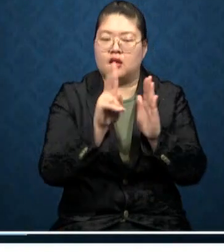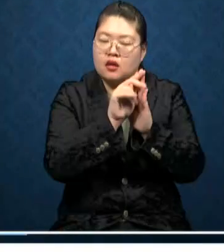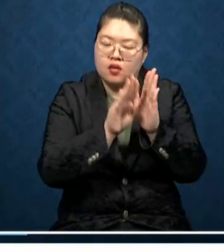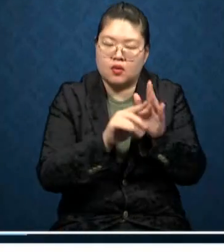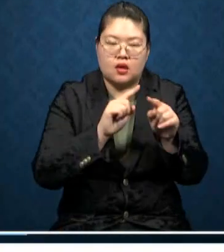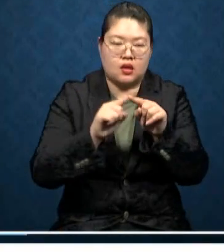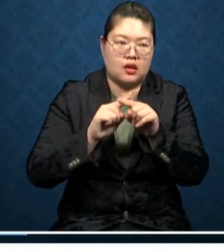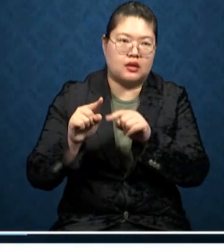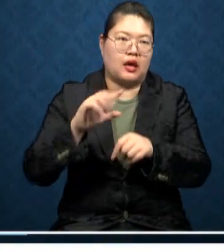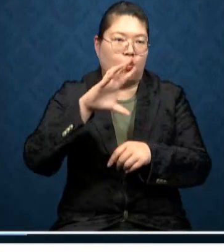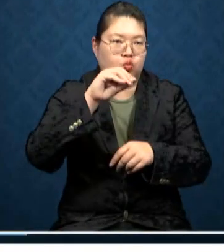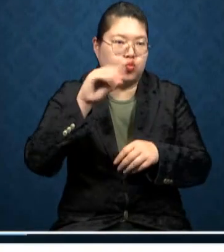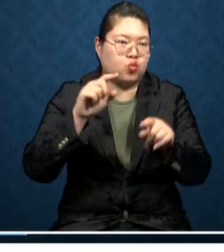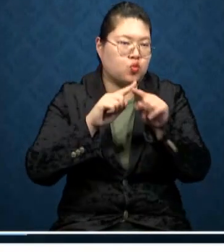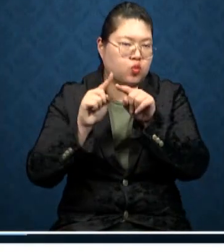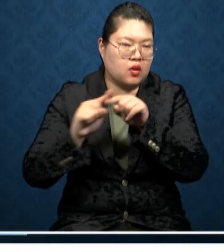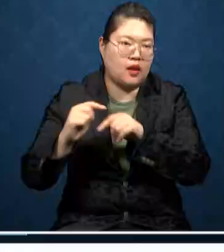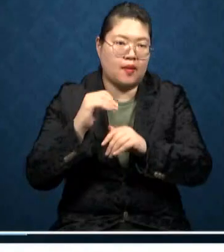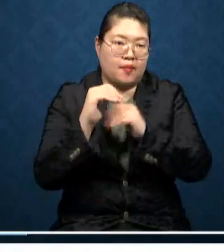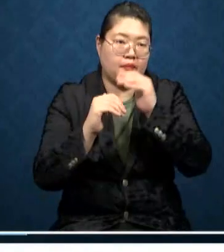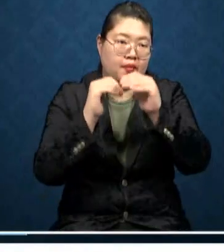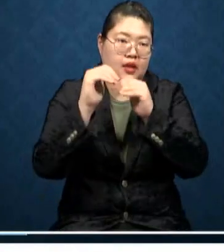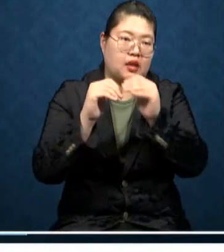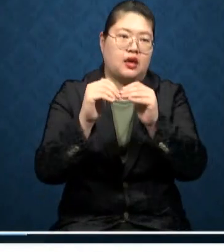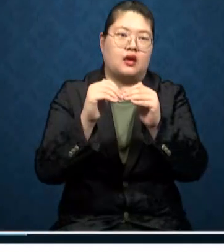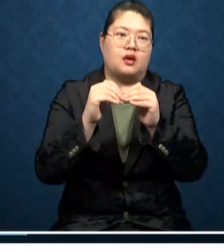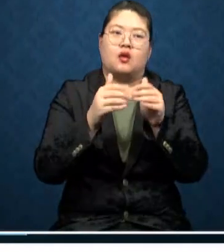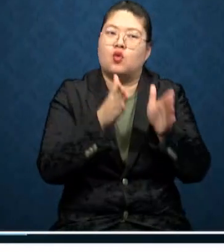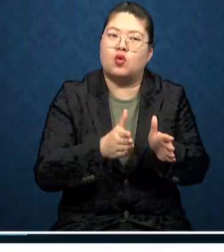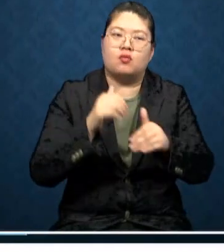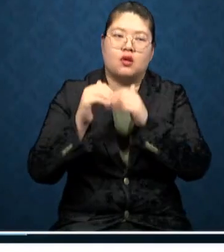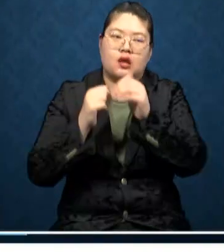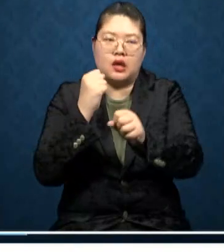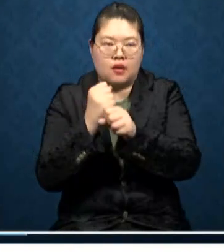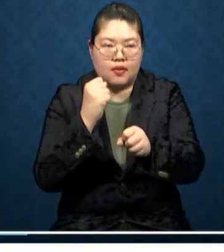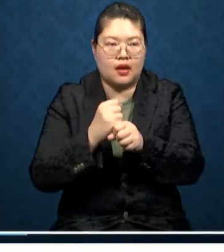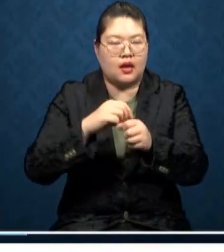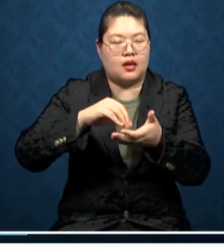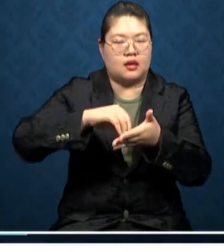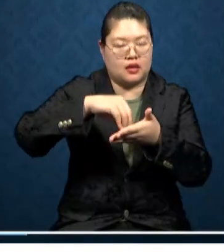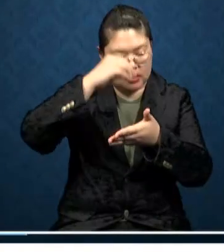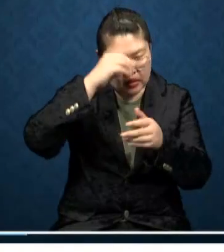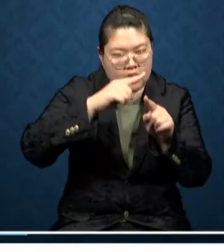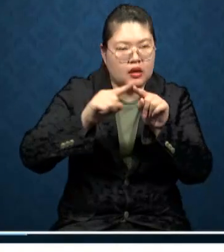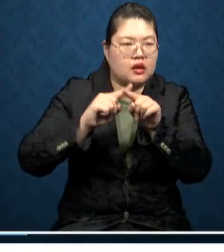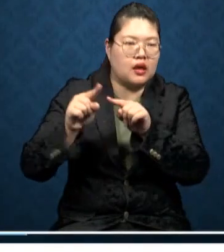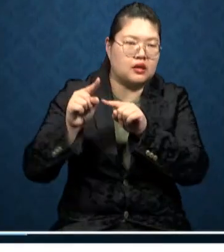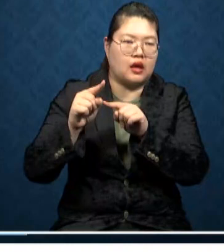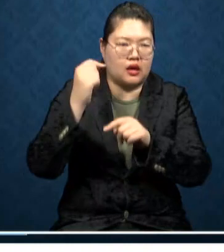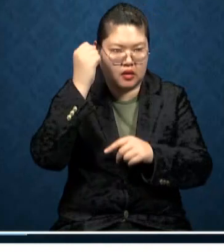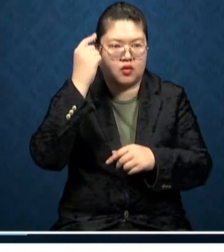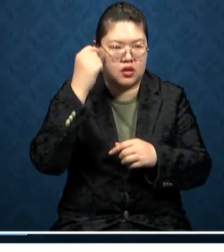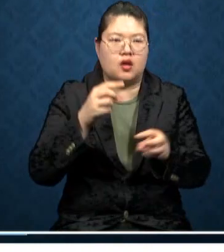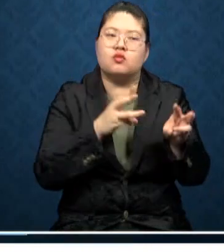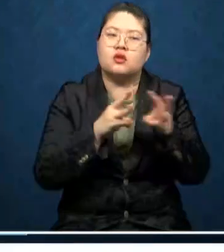รับการใช้ STSTEMเป็นเครื่องมือในการพัฒนาคนพัฒนางานโดยพัฒนาหน่วยการศึกษาหรือฝ่ายบุคคลให้เข้าใจการใช้ Star